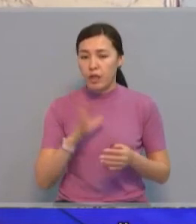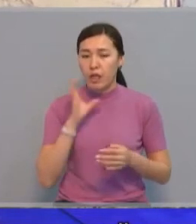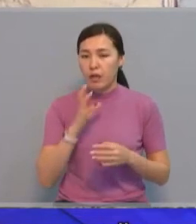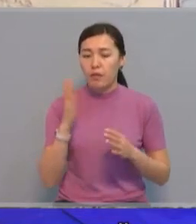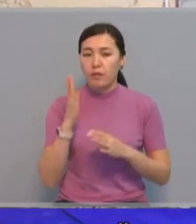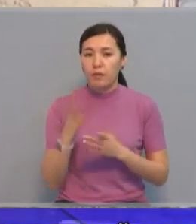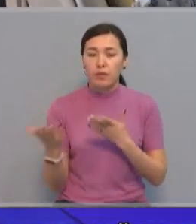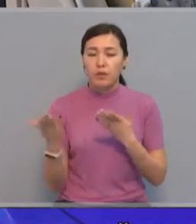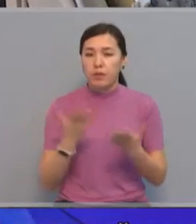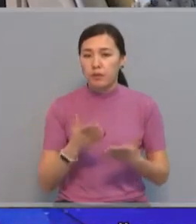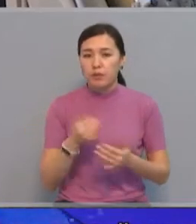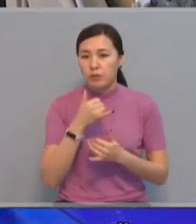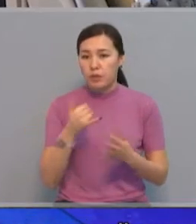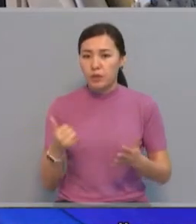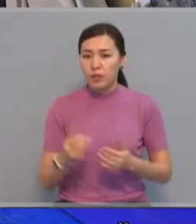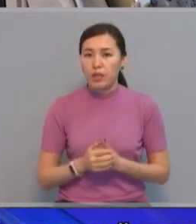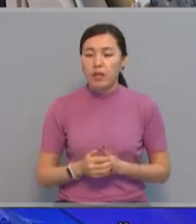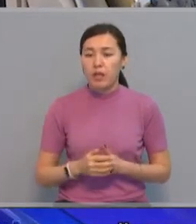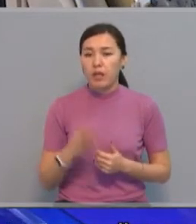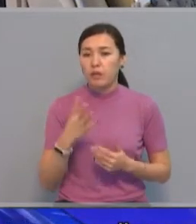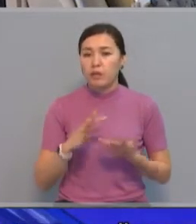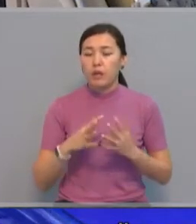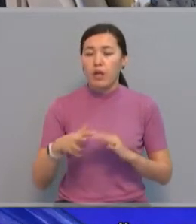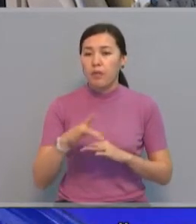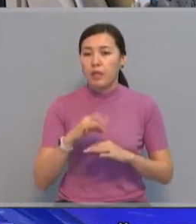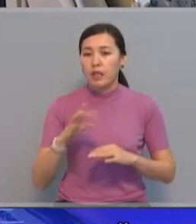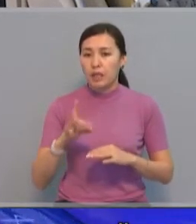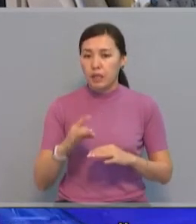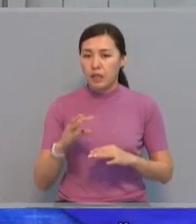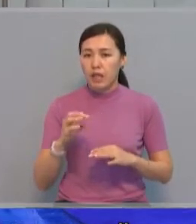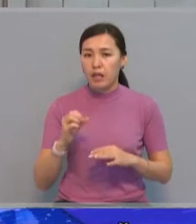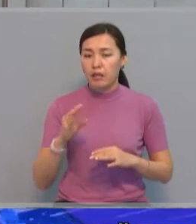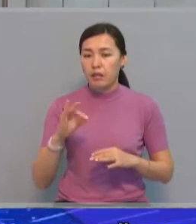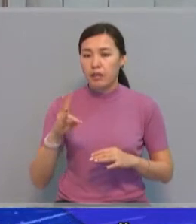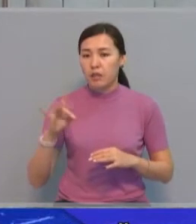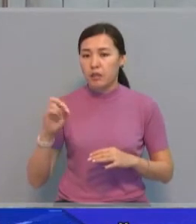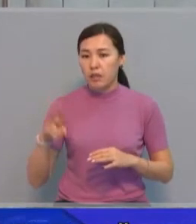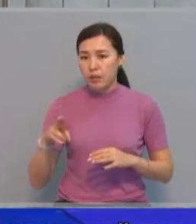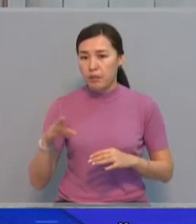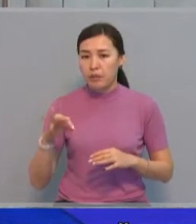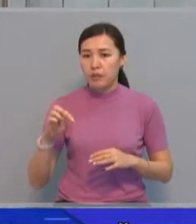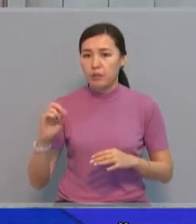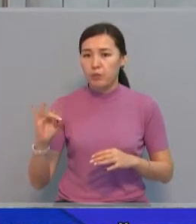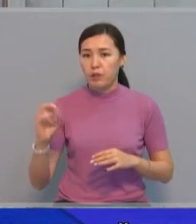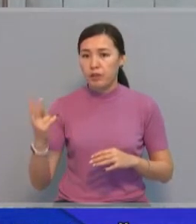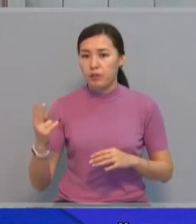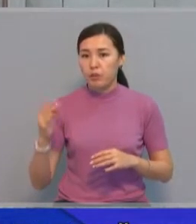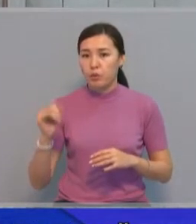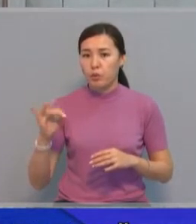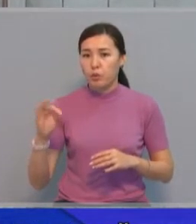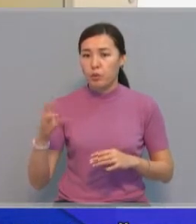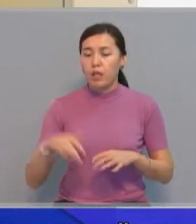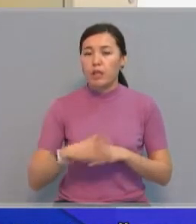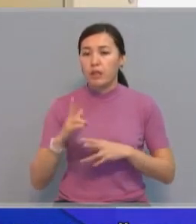вода в деревне непригодна. Еще в 4 населенных пунктах Абайского района, микрорайонах Жанатала, Бантымак-2, Жанатурлан